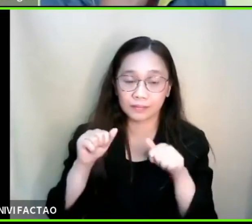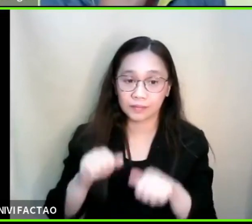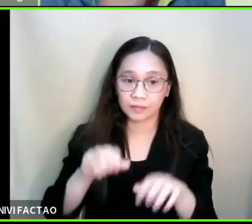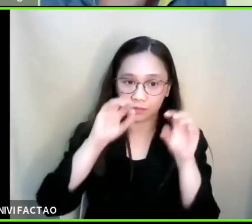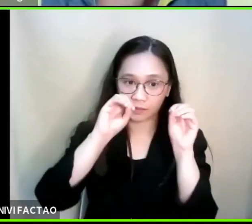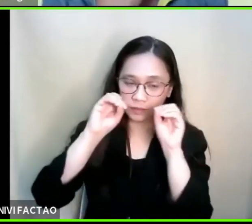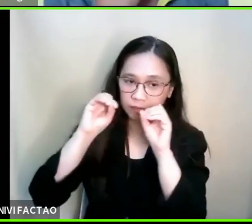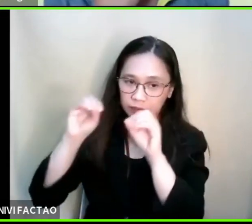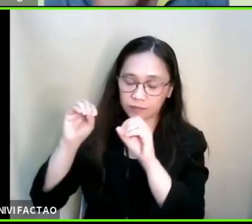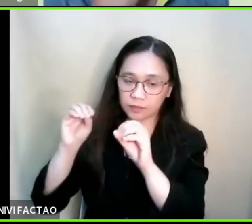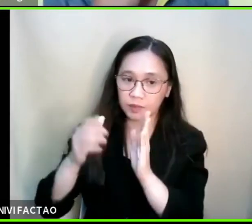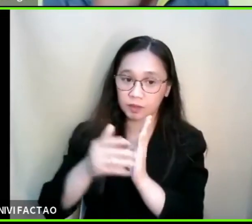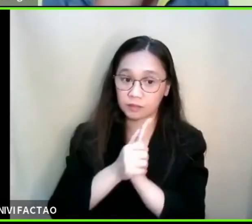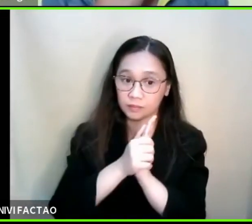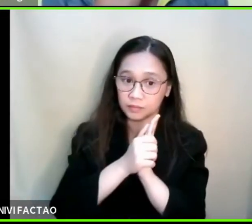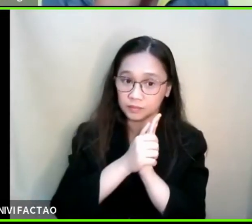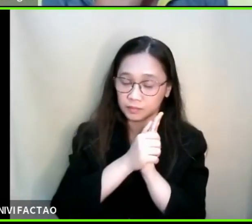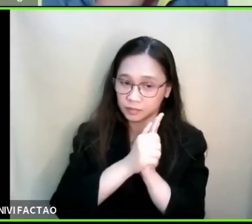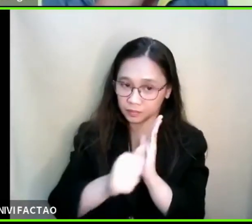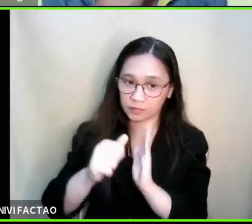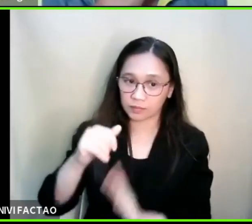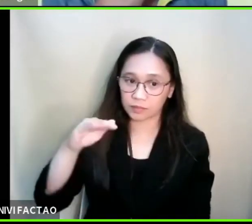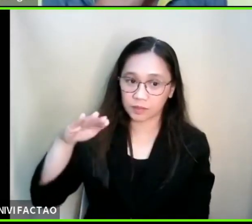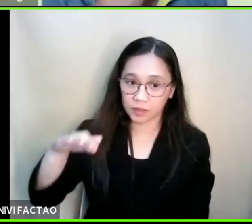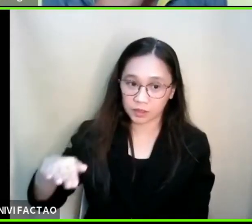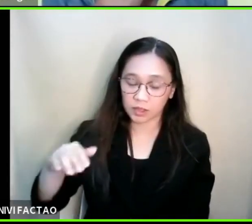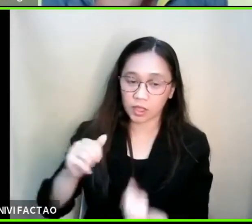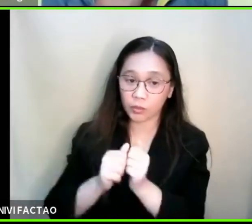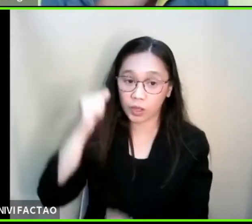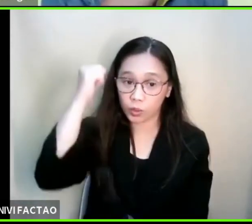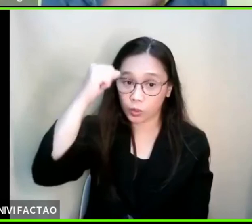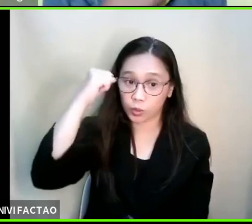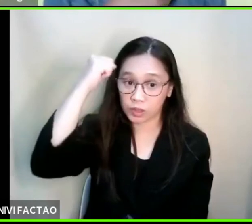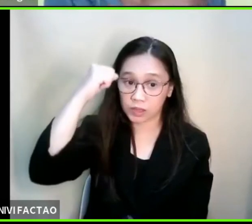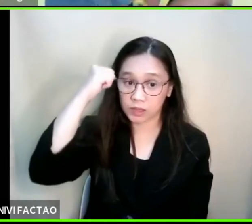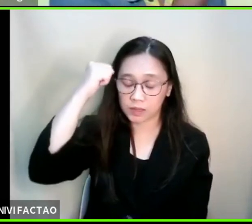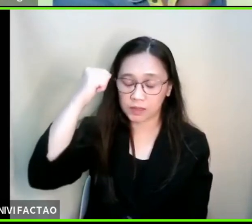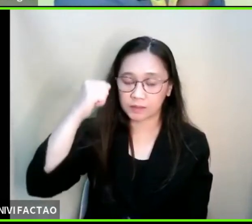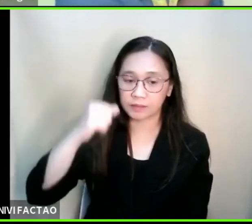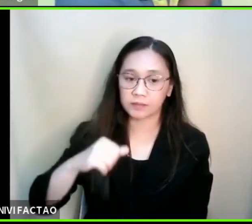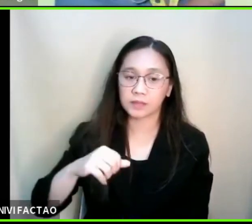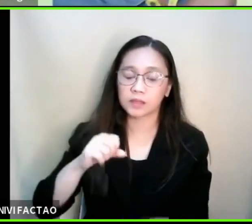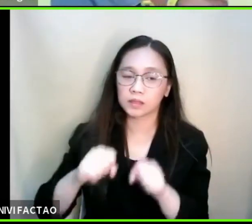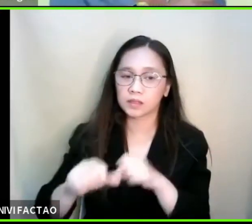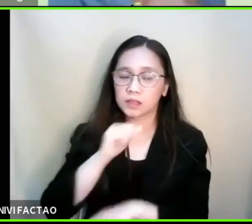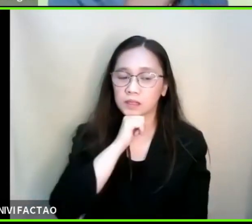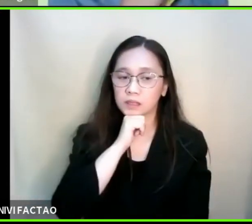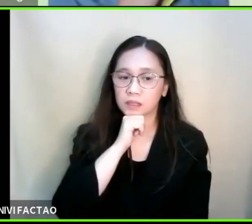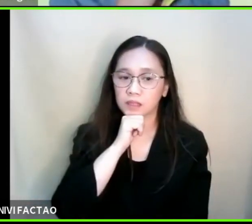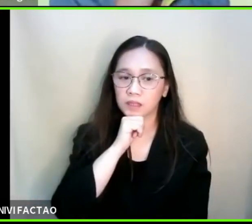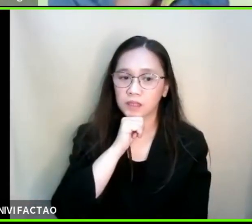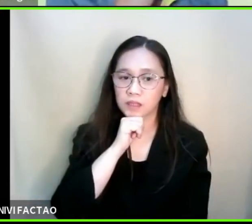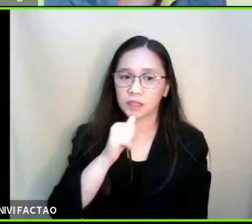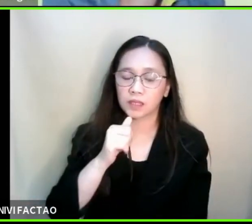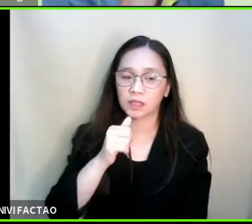sa skill na sa child with autism para hindi po siya